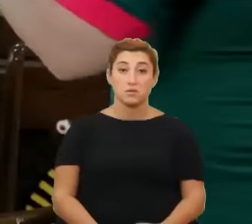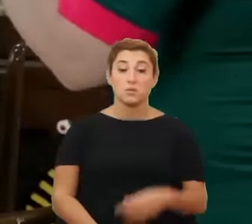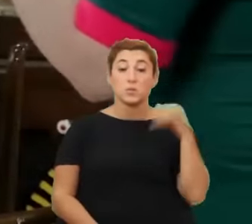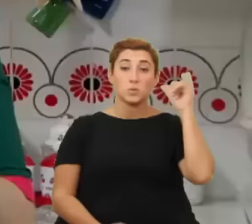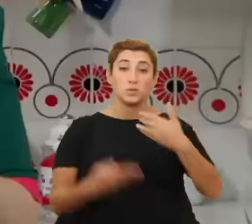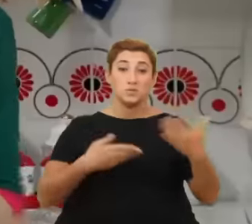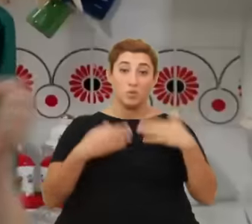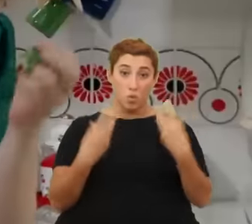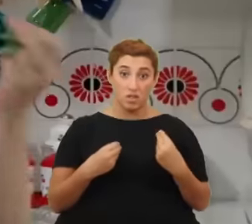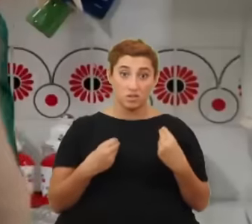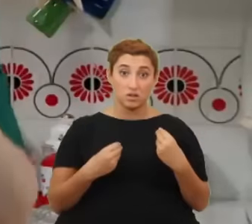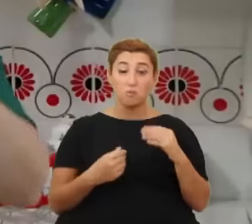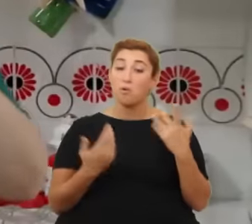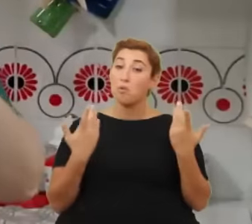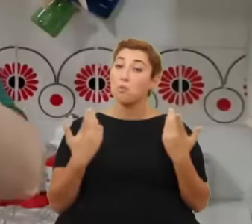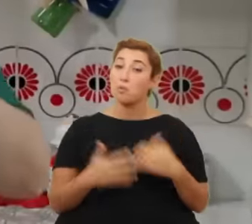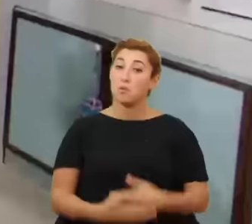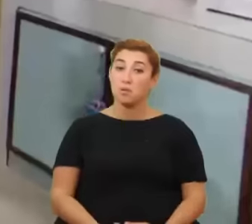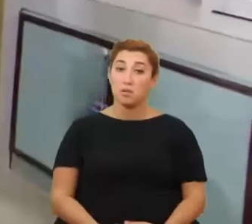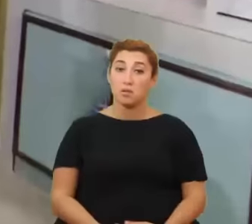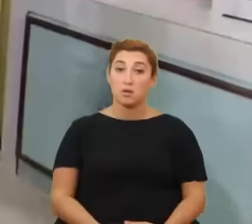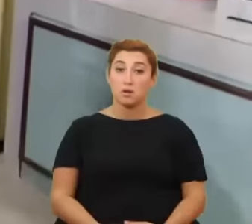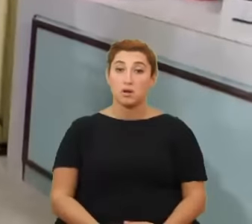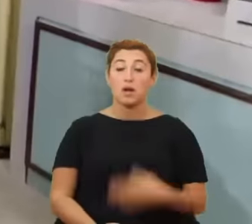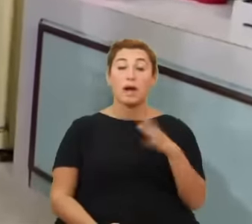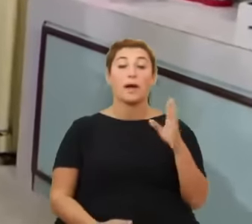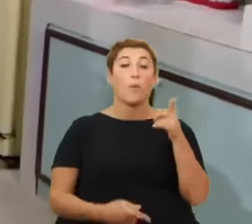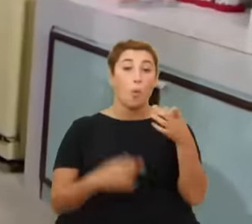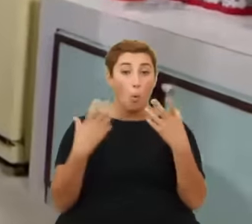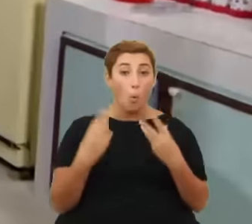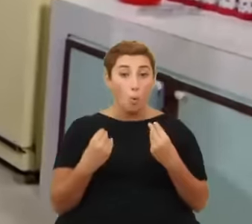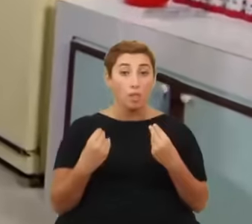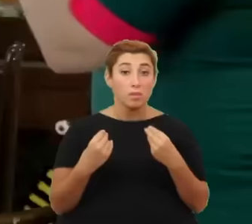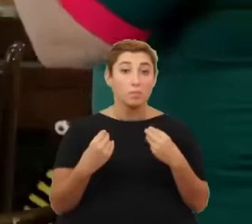Hostes olacakmış. Allah Allah. Hayır,